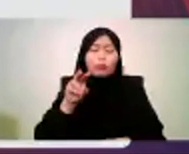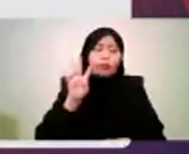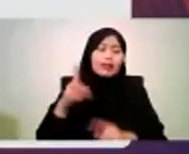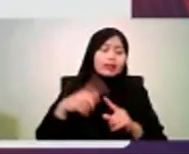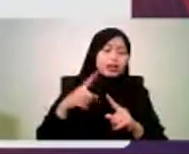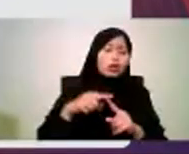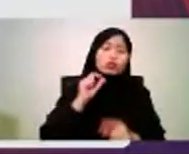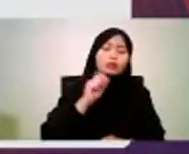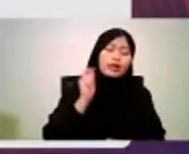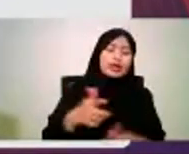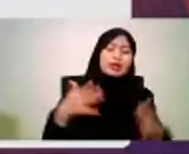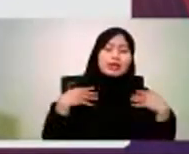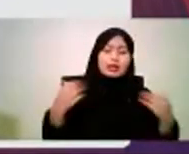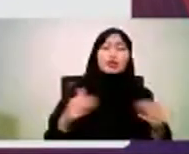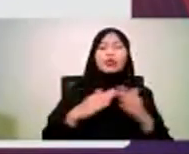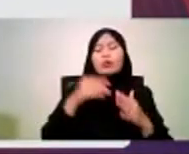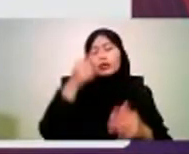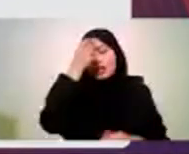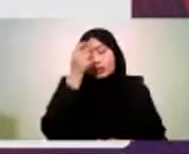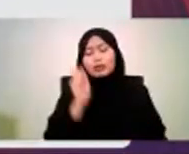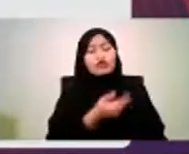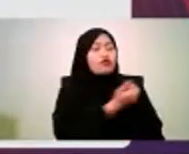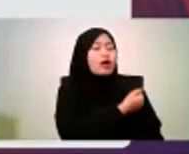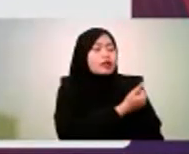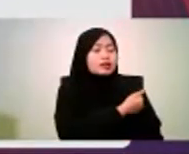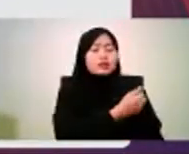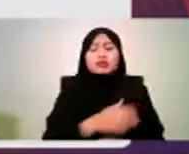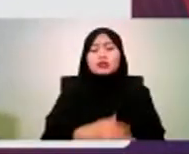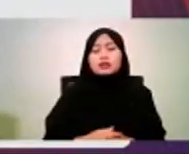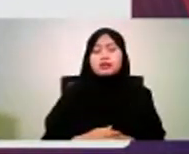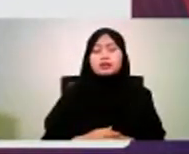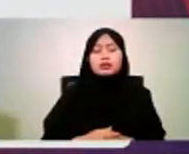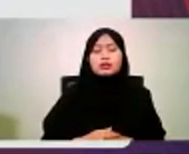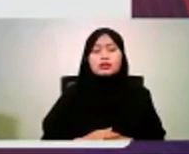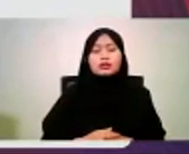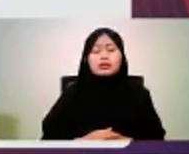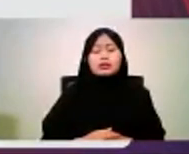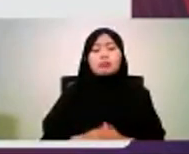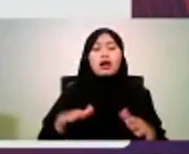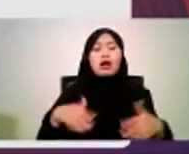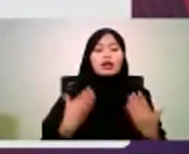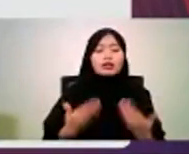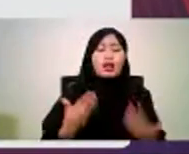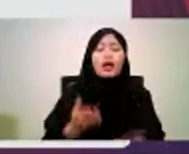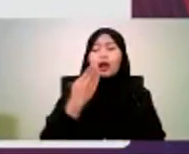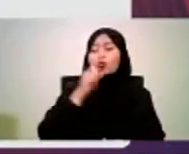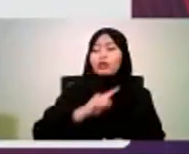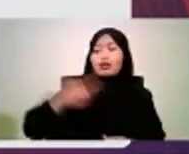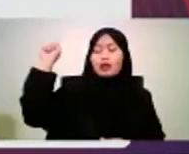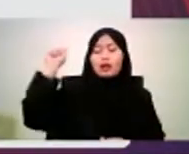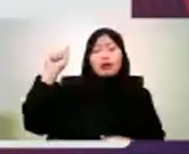biaya kesehatan rumah sakit beli vaksin Oleh karena itu makanya Alhamdulillah